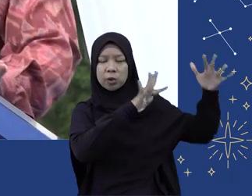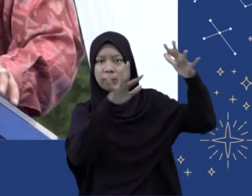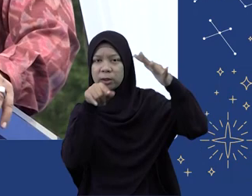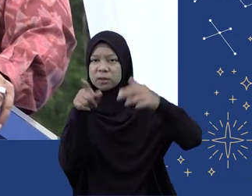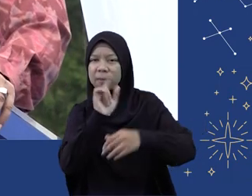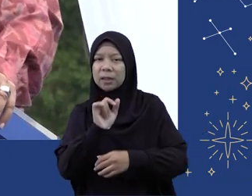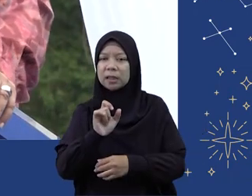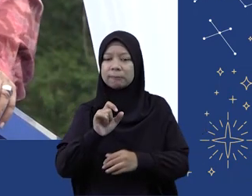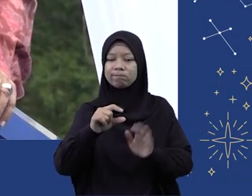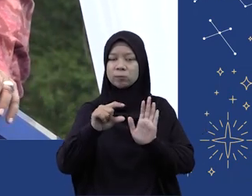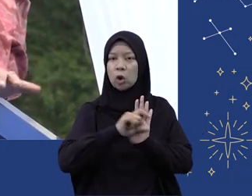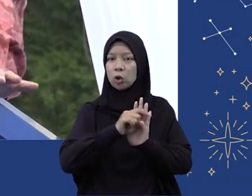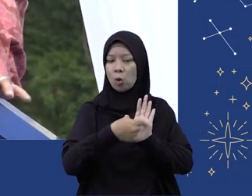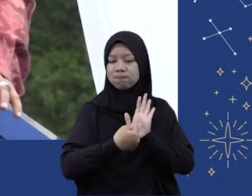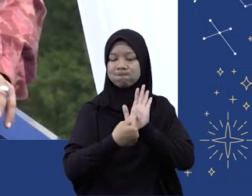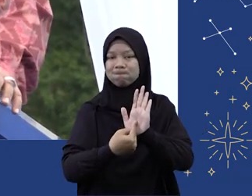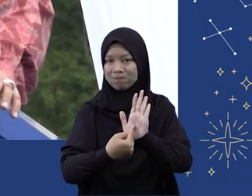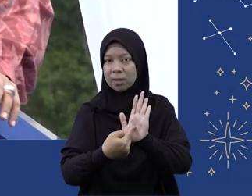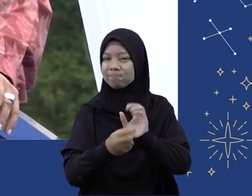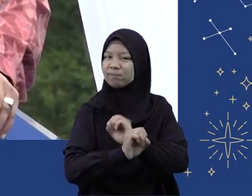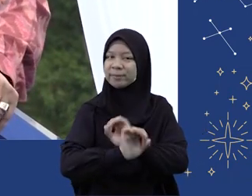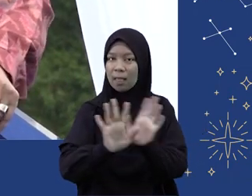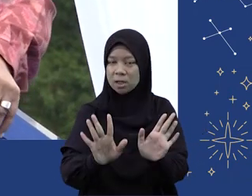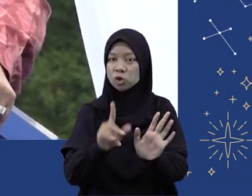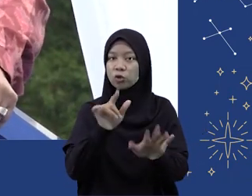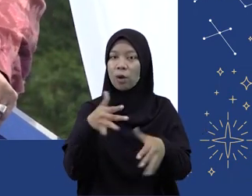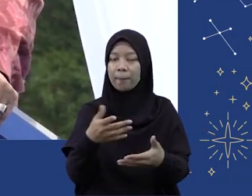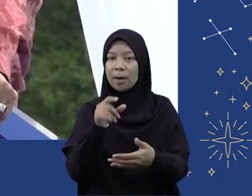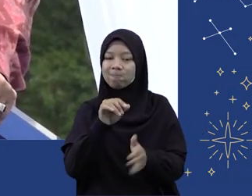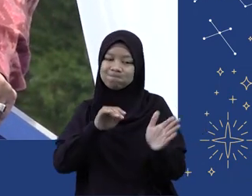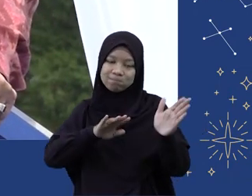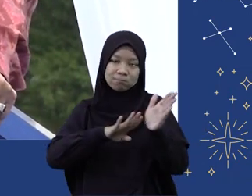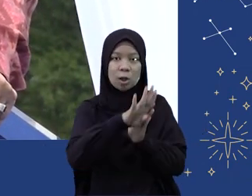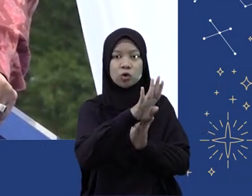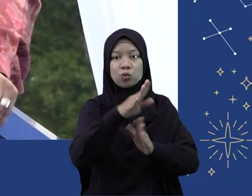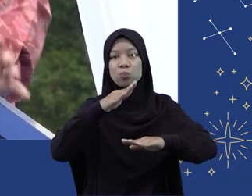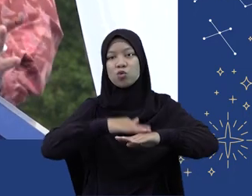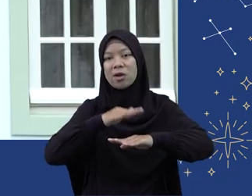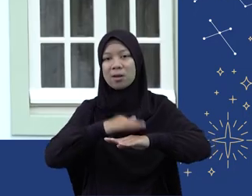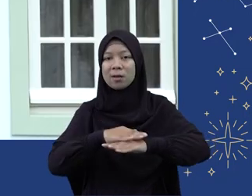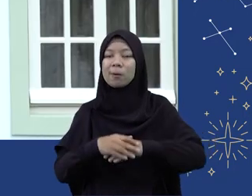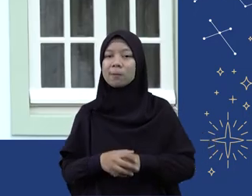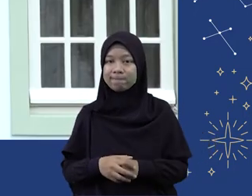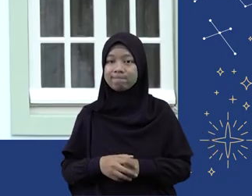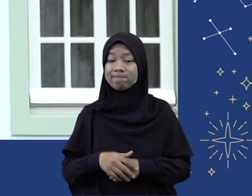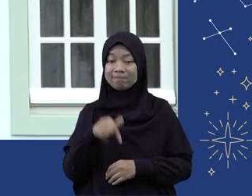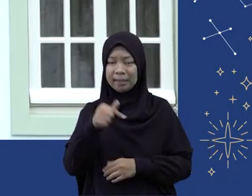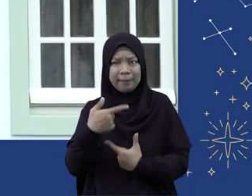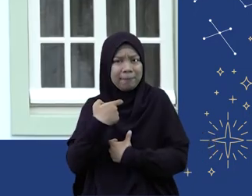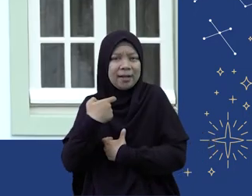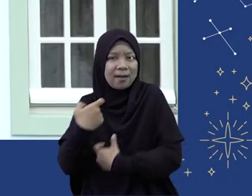yang jelas merupakan elemen pemaju kebudayaan ini menarik karena